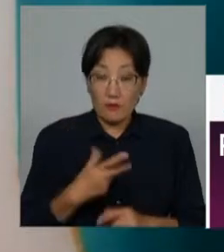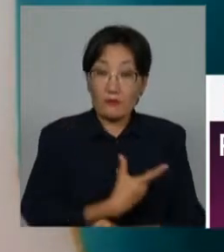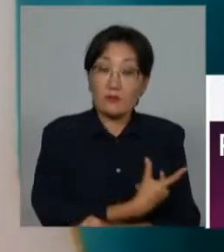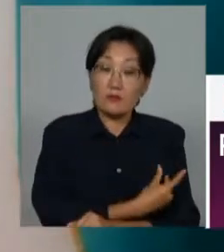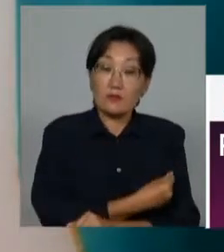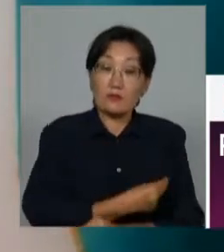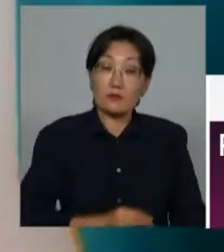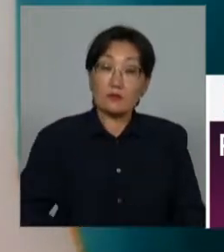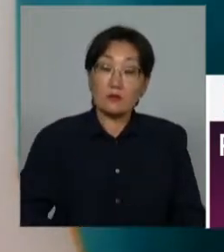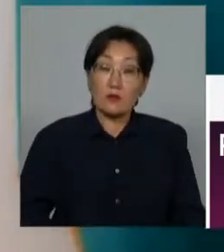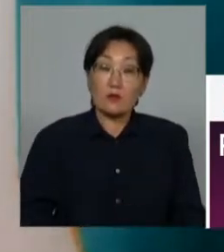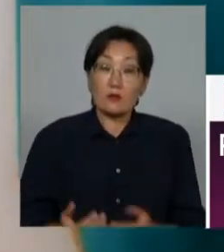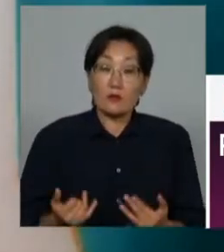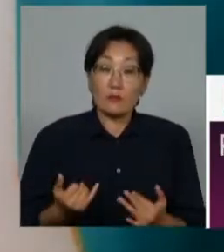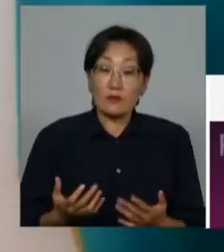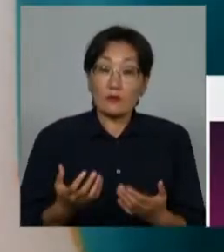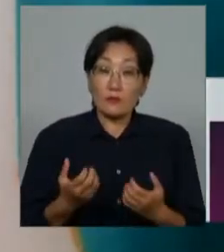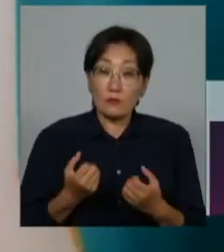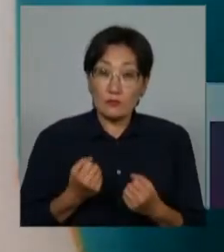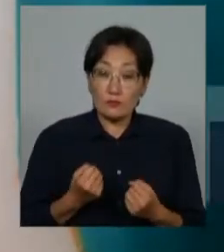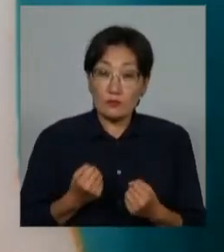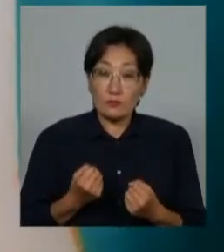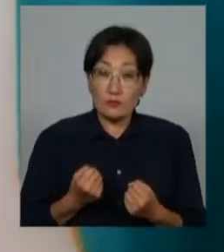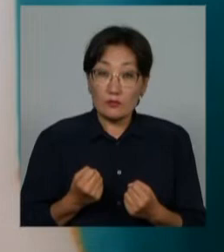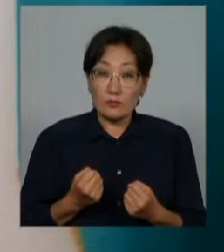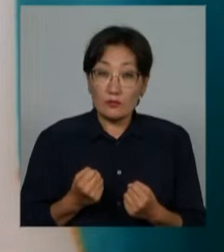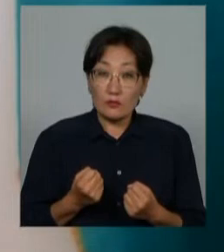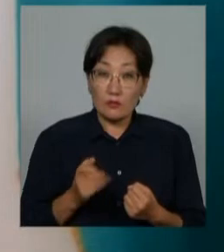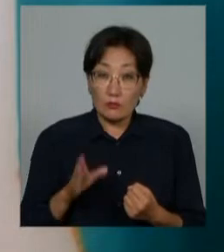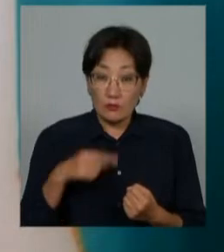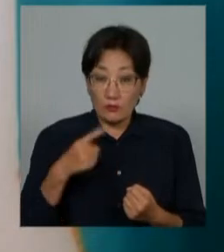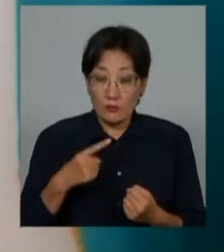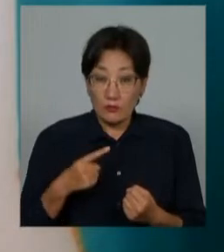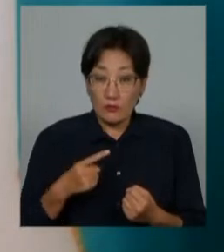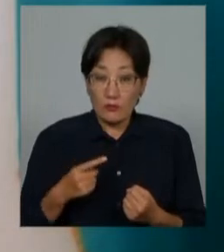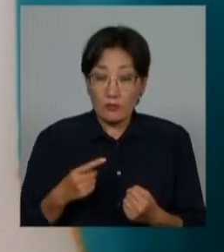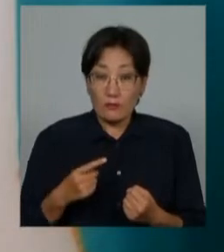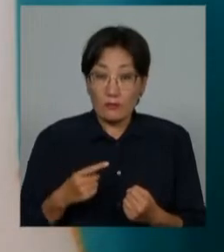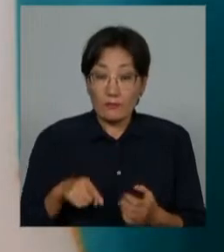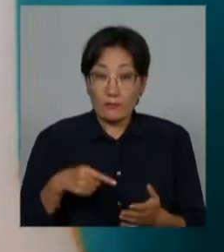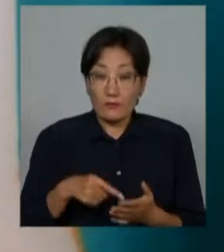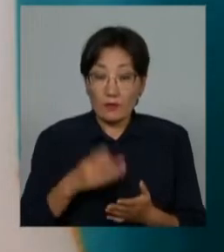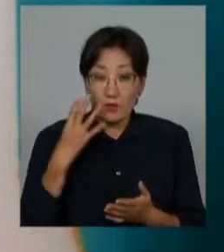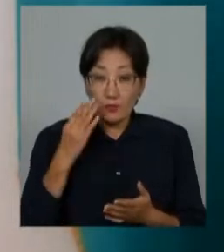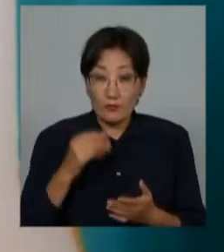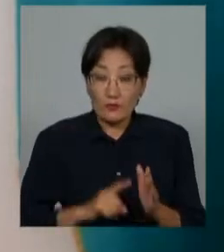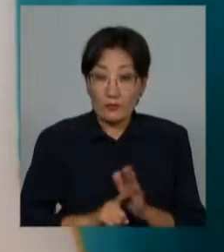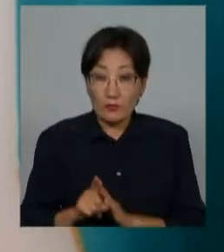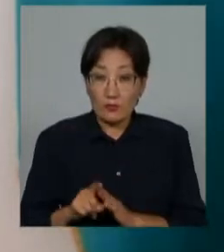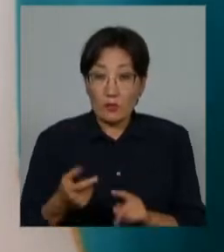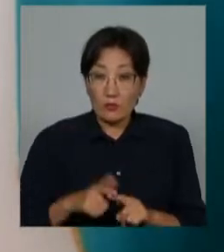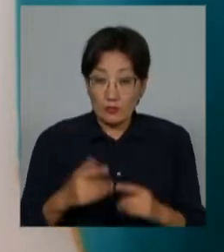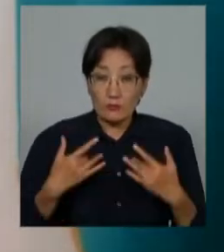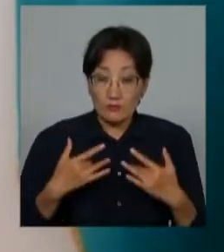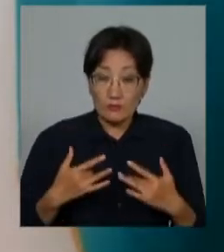вакцина. Сейчас она получила, будем говорить, сейчас уже начали в городе Алмате получать, и сейчас она очень